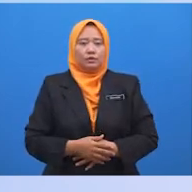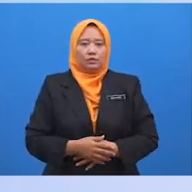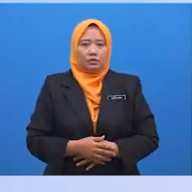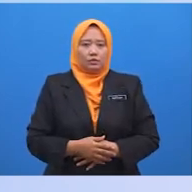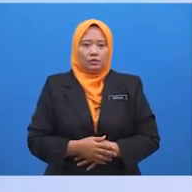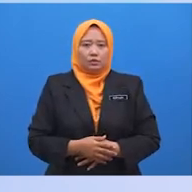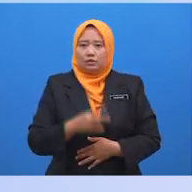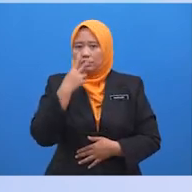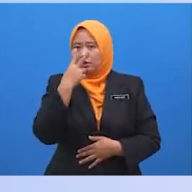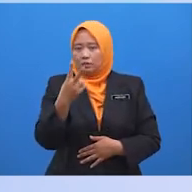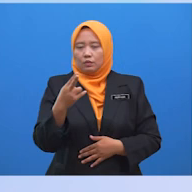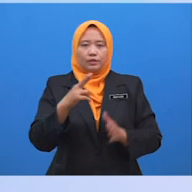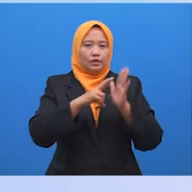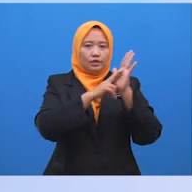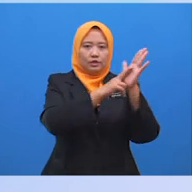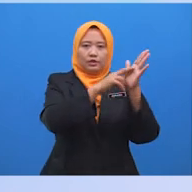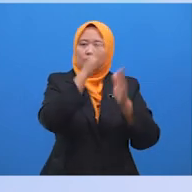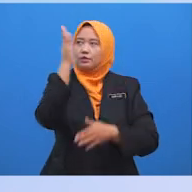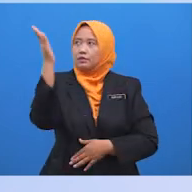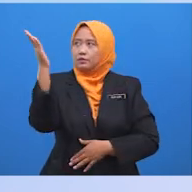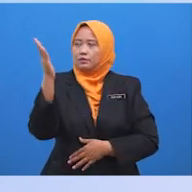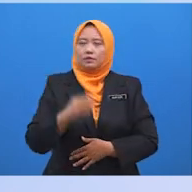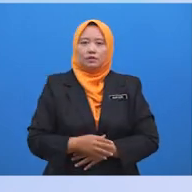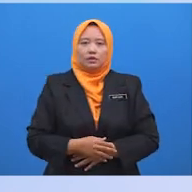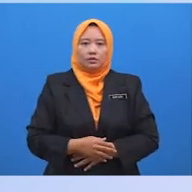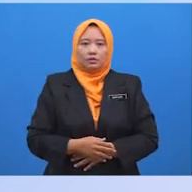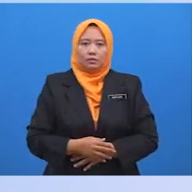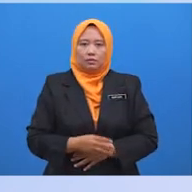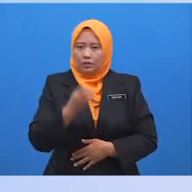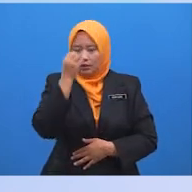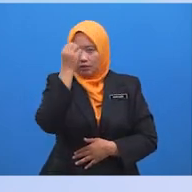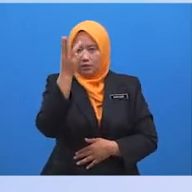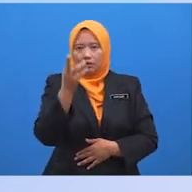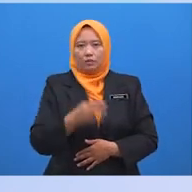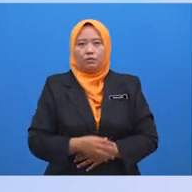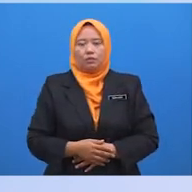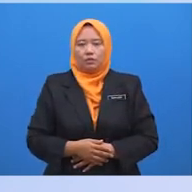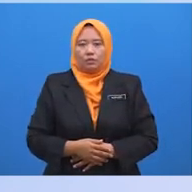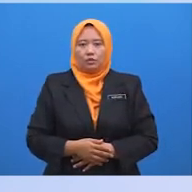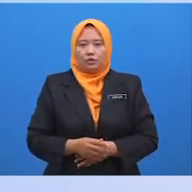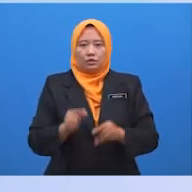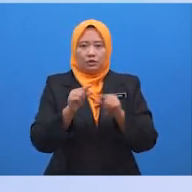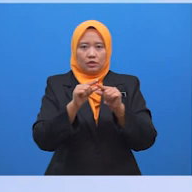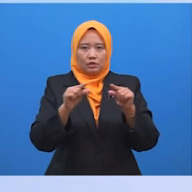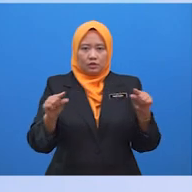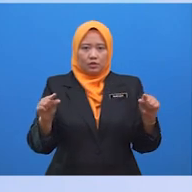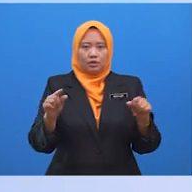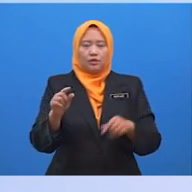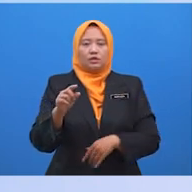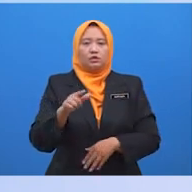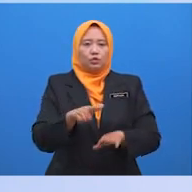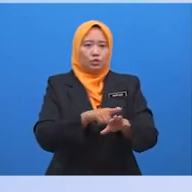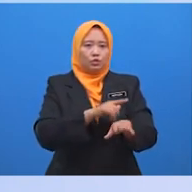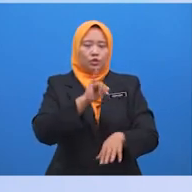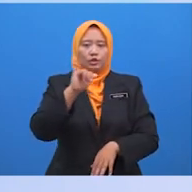Merujuk kepada rajah, nyatakan garis lurus yang mempunyai A. kecerunan